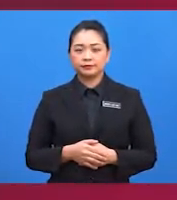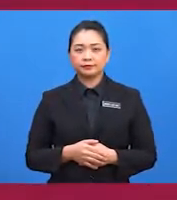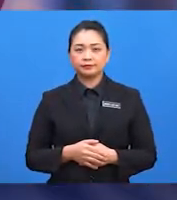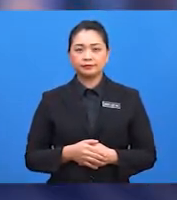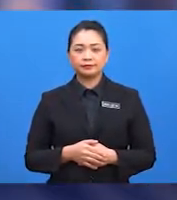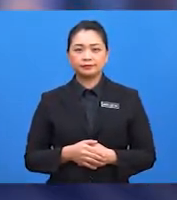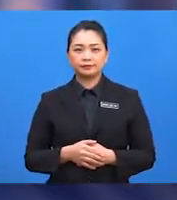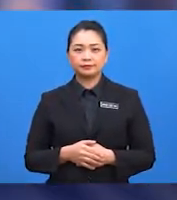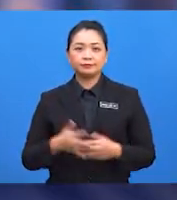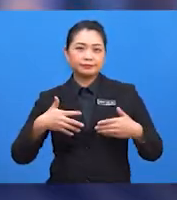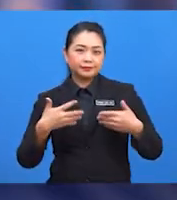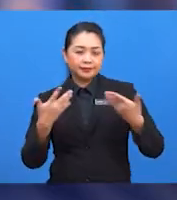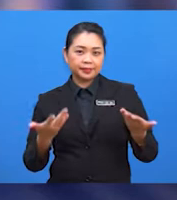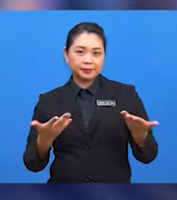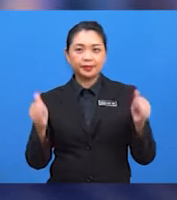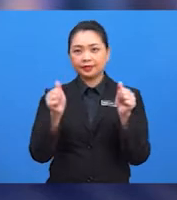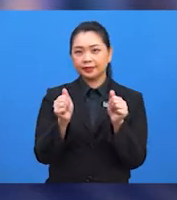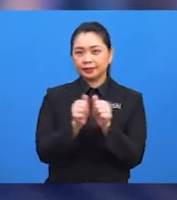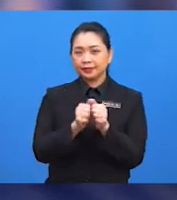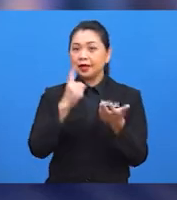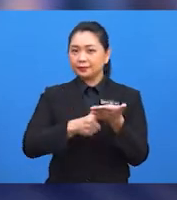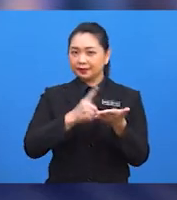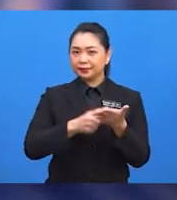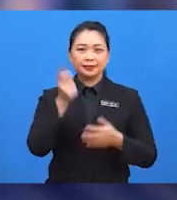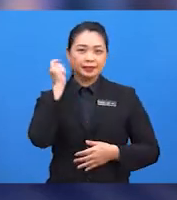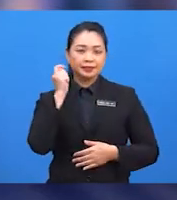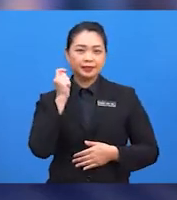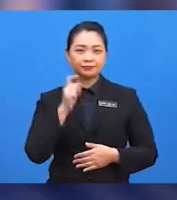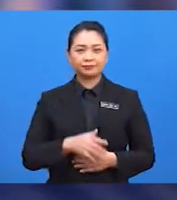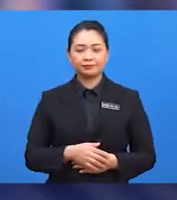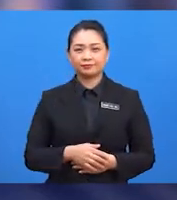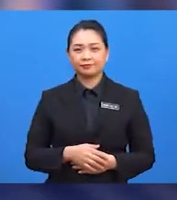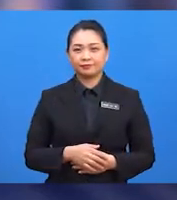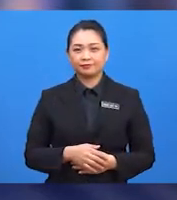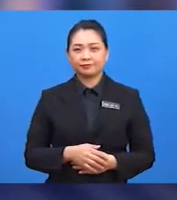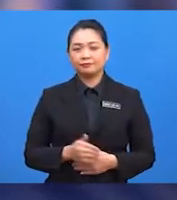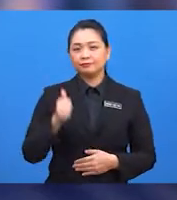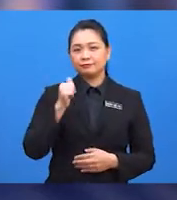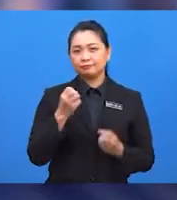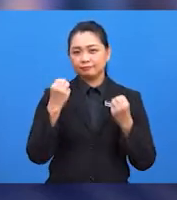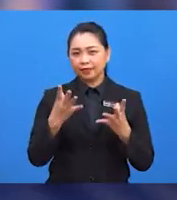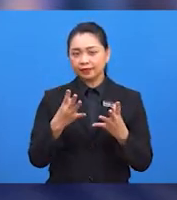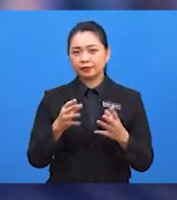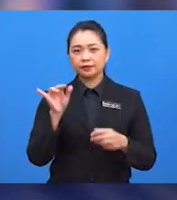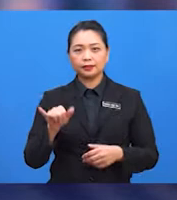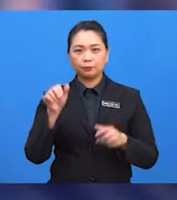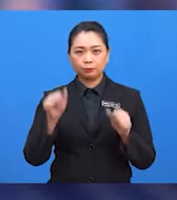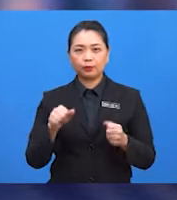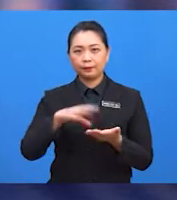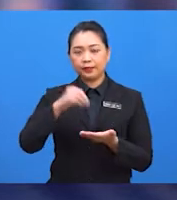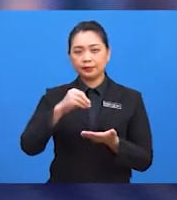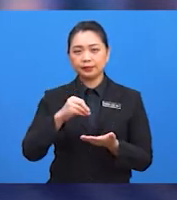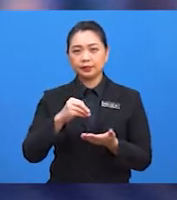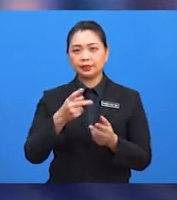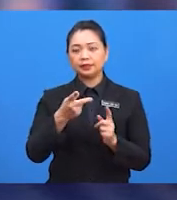Ha, pelajar sekalian, bagaimana dengan forum tadi? Menarik bukan? Bagi cikgu, banyak yang boleh kamu pelajari daripada